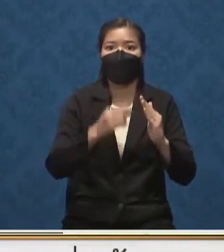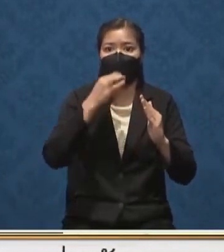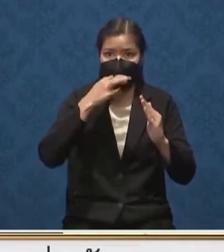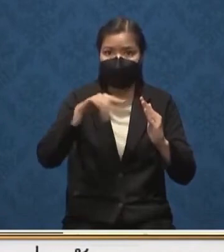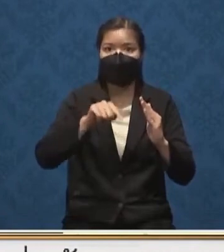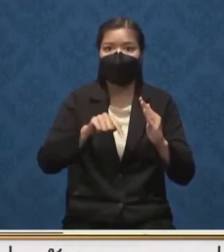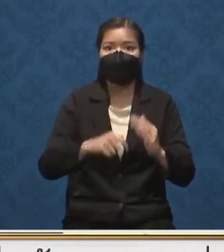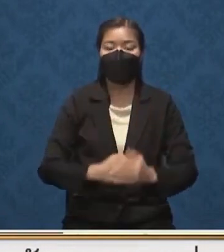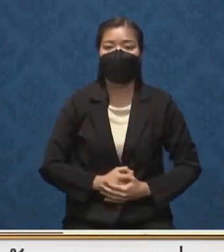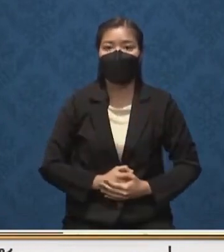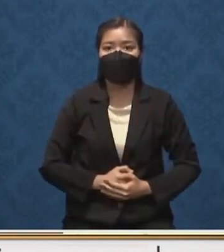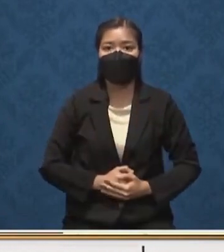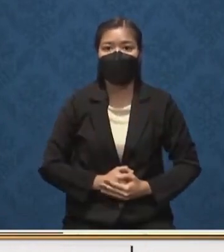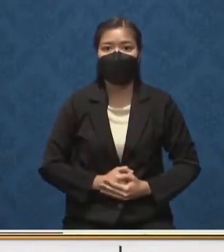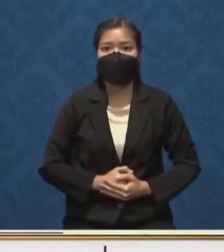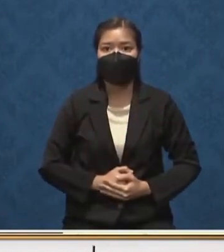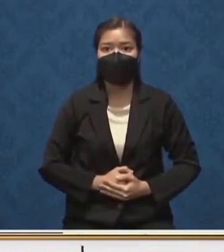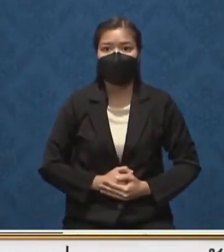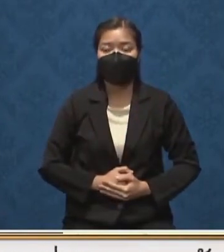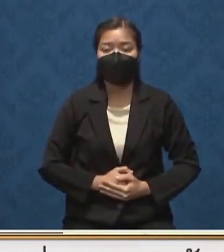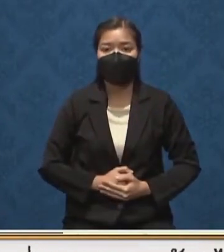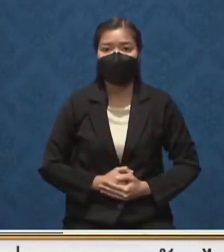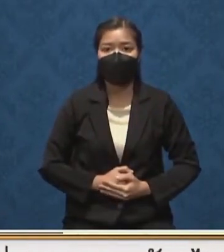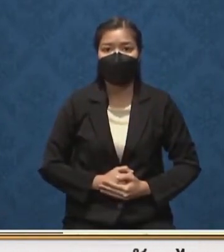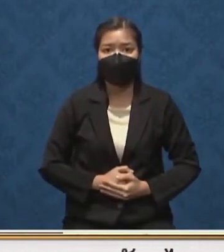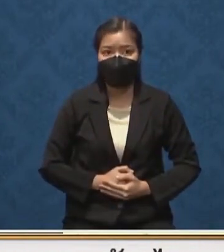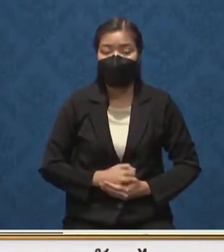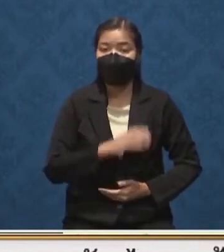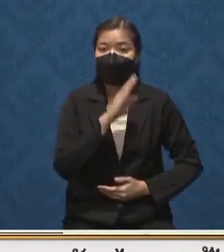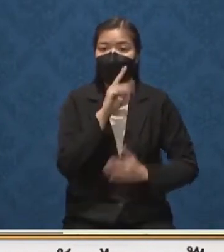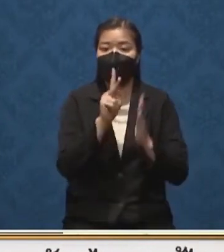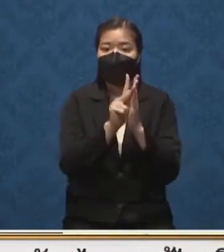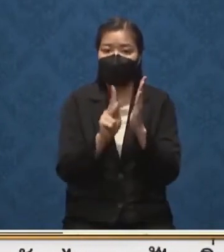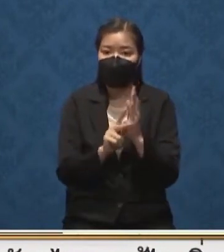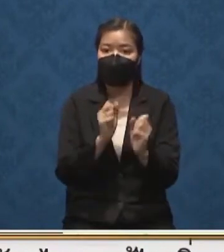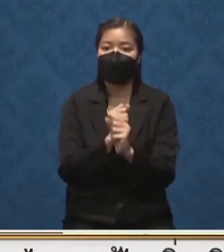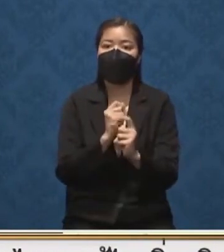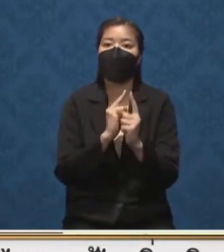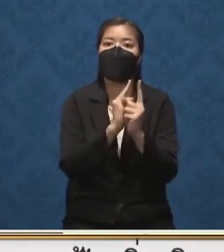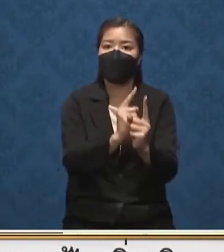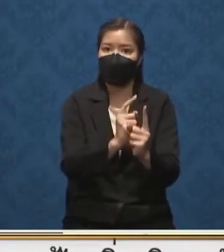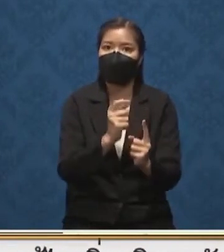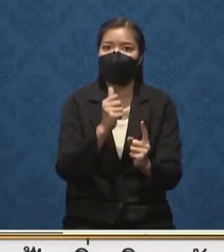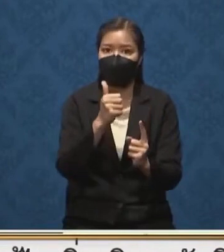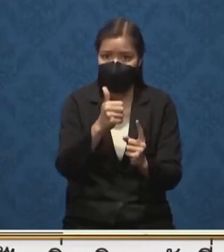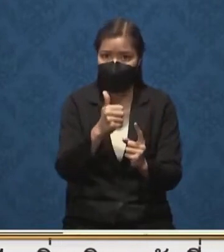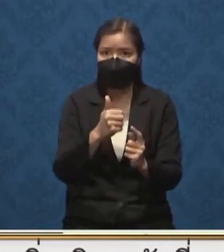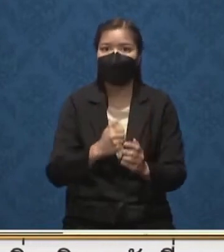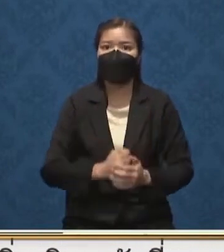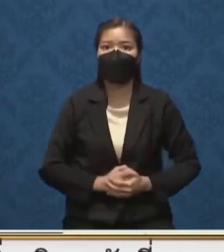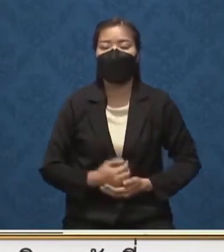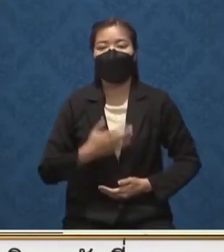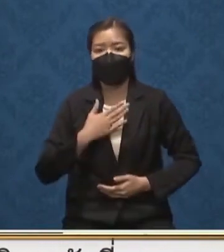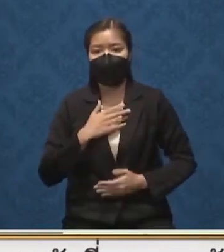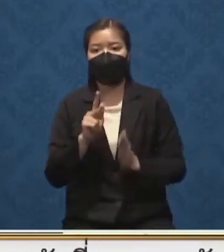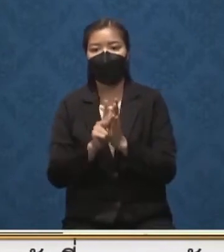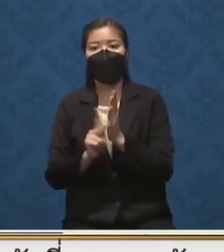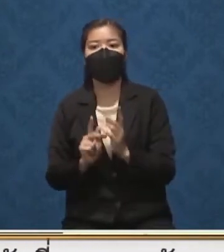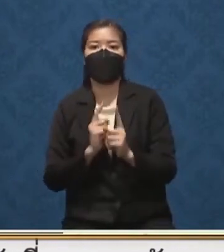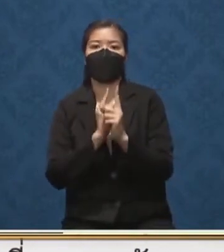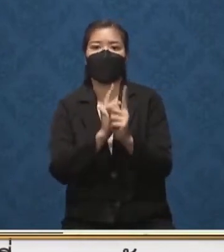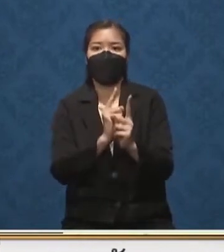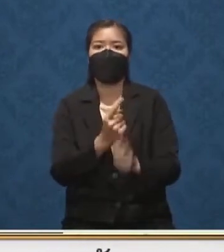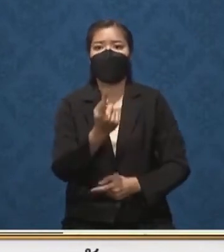พวกนี้นะครับแล้วก็ทำไปตามกฎหมายผมก็ทำตามกฎหมายเพราะฉะนั้นไม่จำเป็นที่จะต้องมากล่าวหานะครับก็เรียน